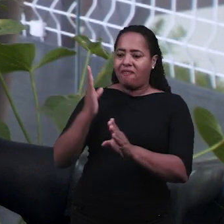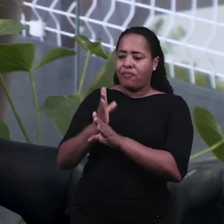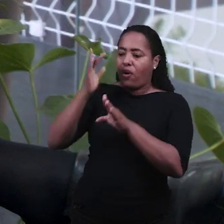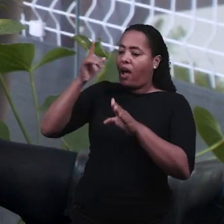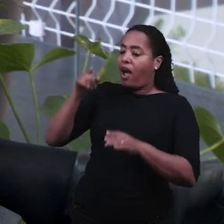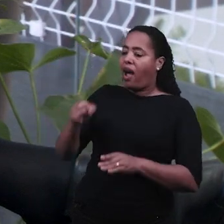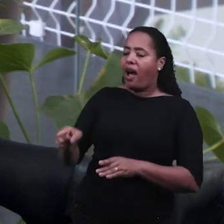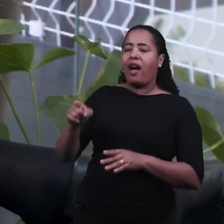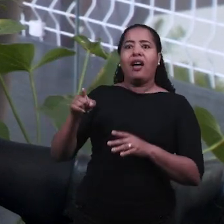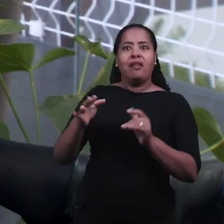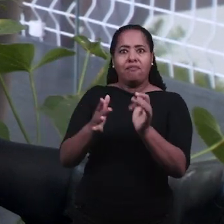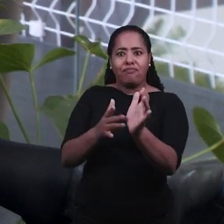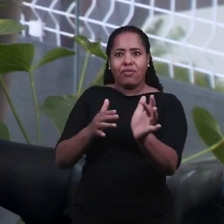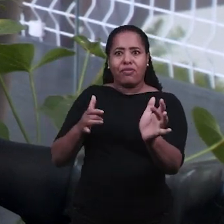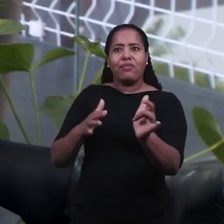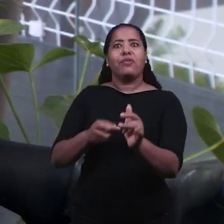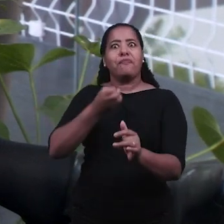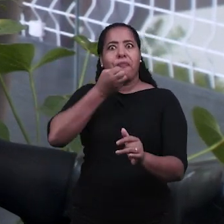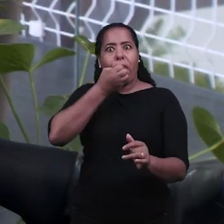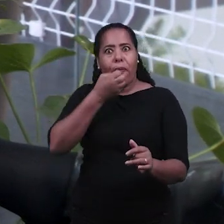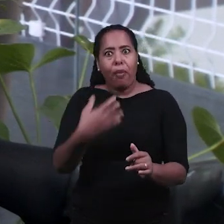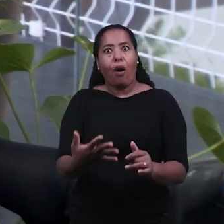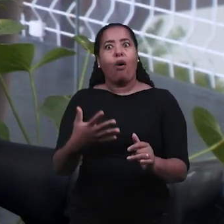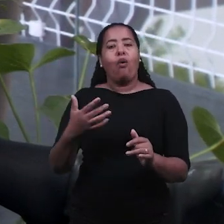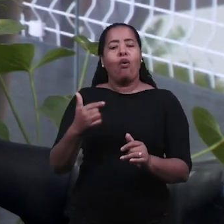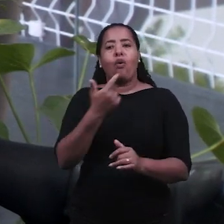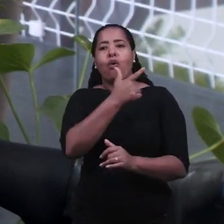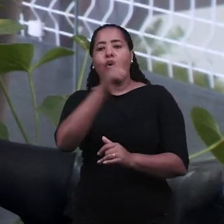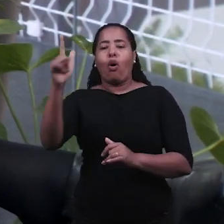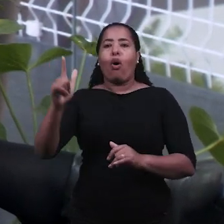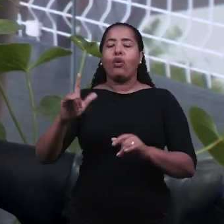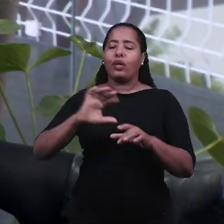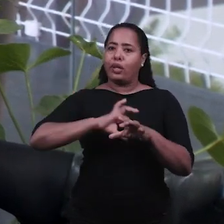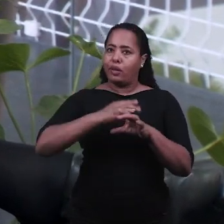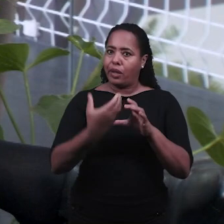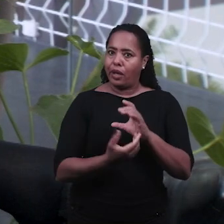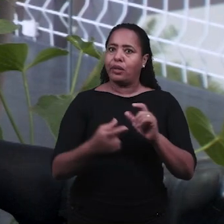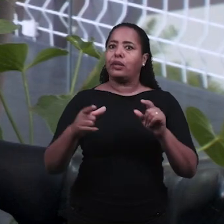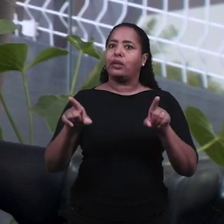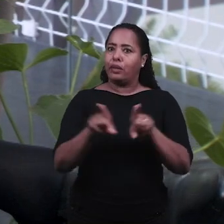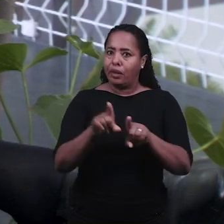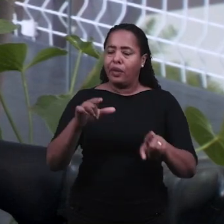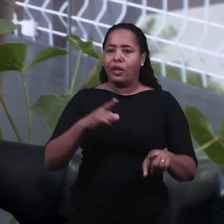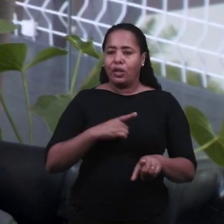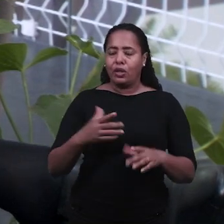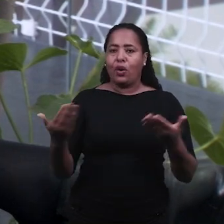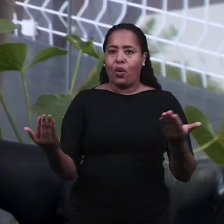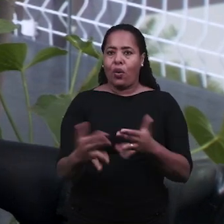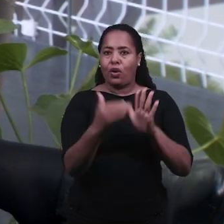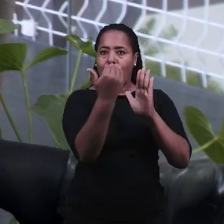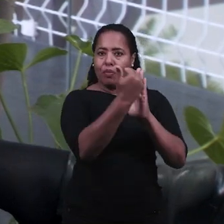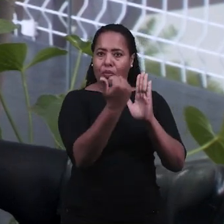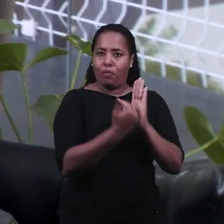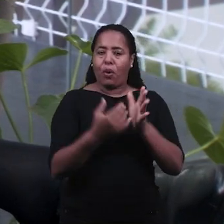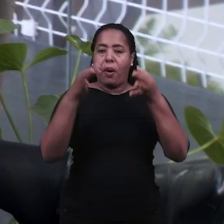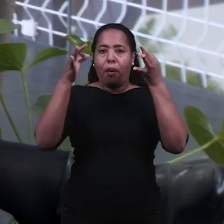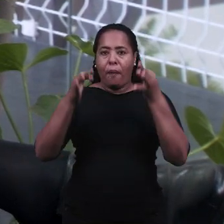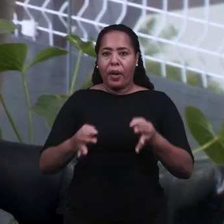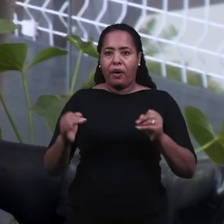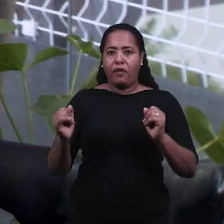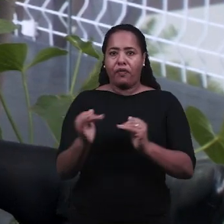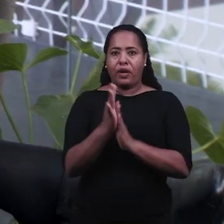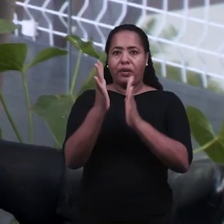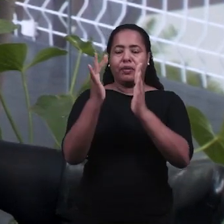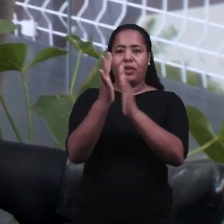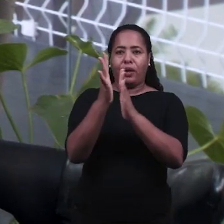jouait bien, en plus de divers d'autres caractéristiques. Et aujourd'hui, dans la partie parfaite louange, la professeure Janaïne